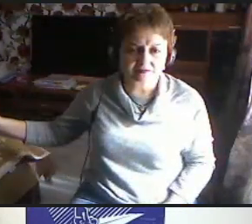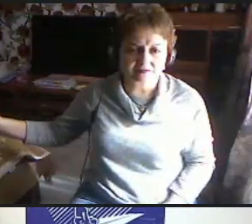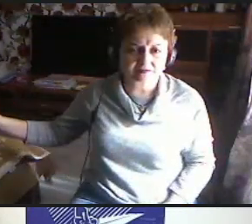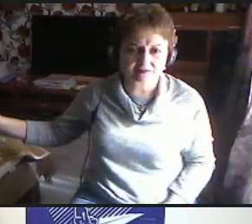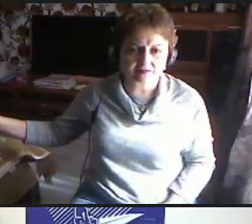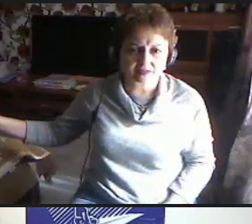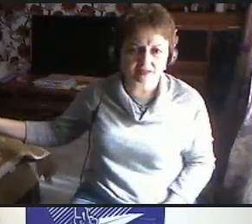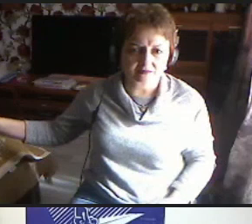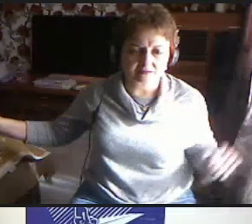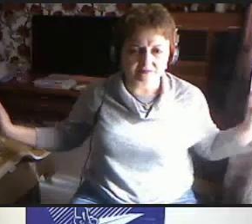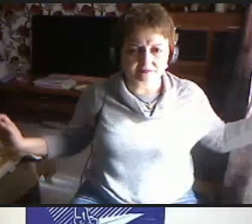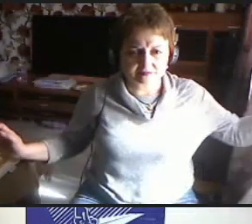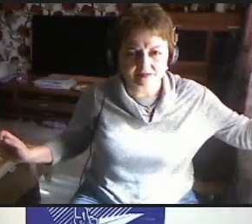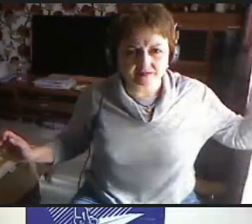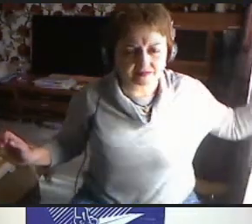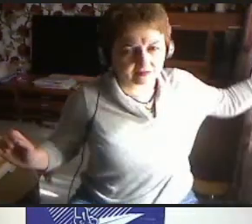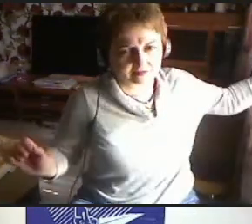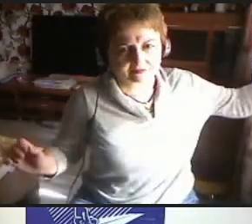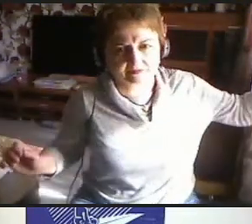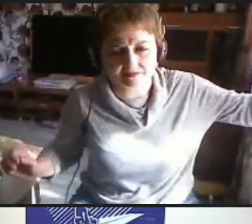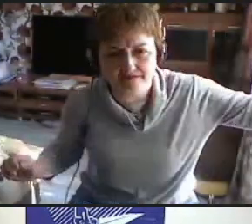Как бы со стороны школы, как может